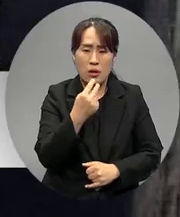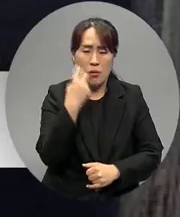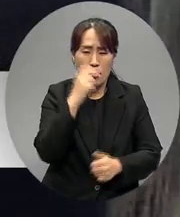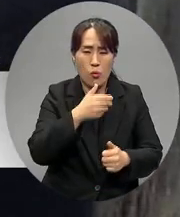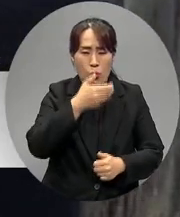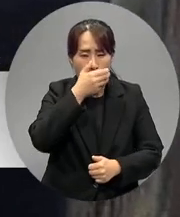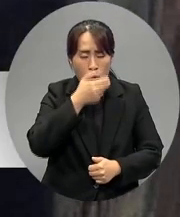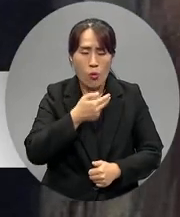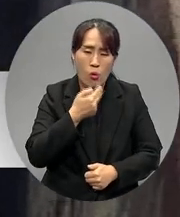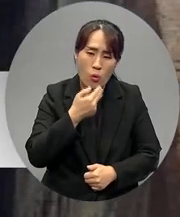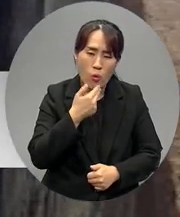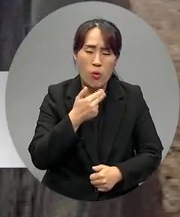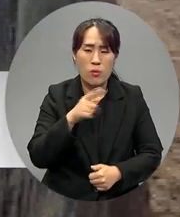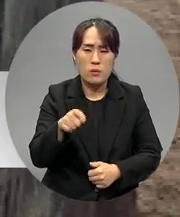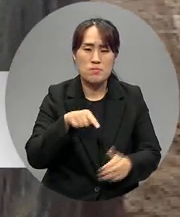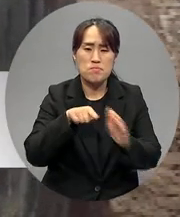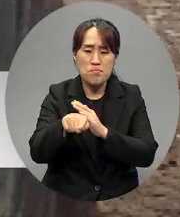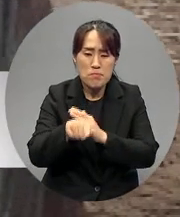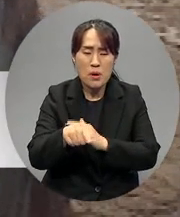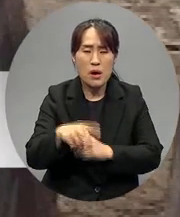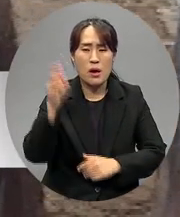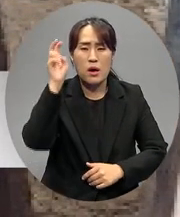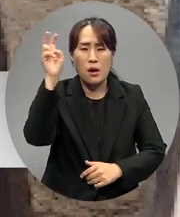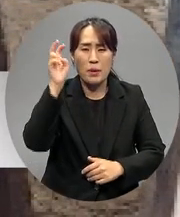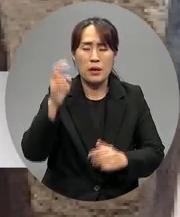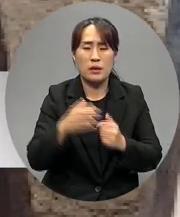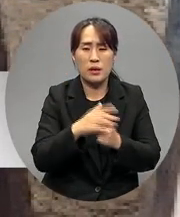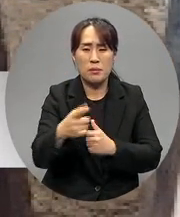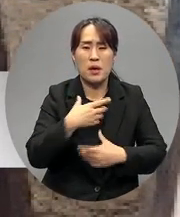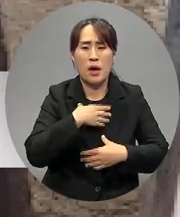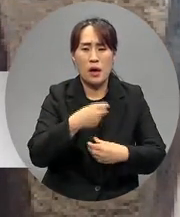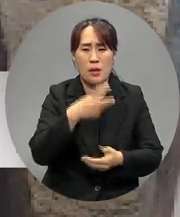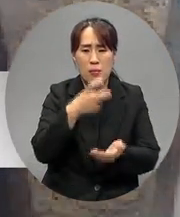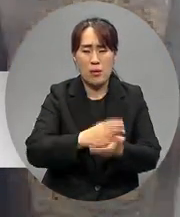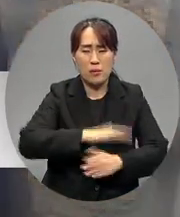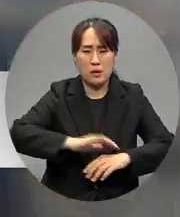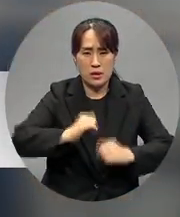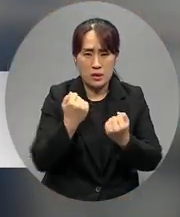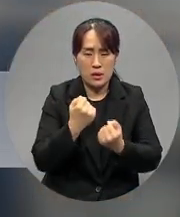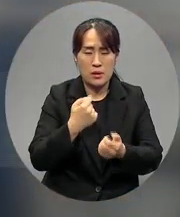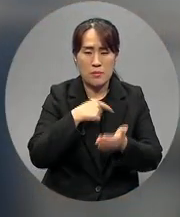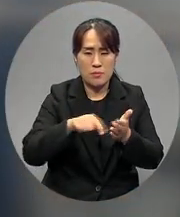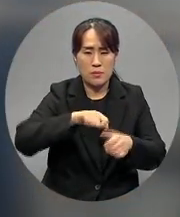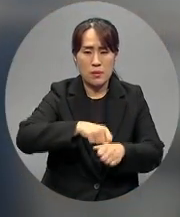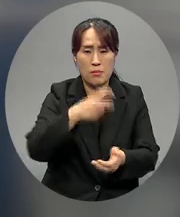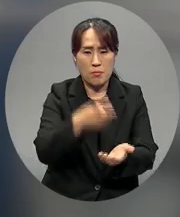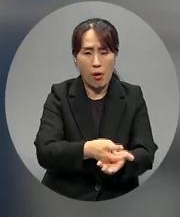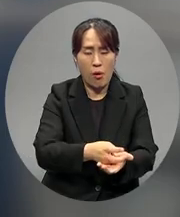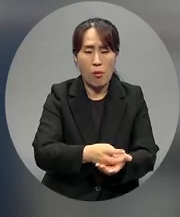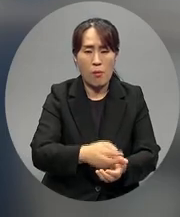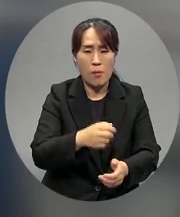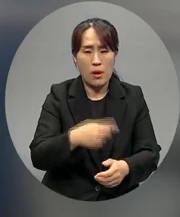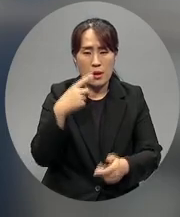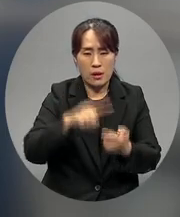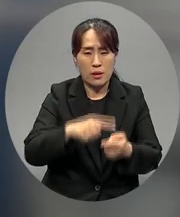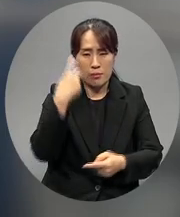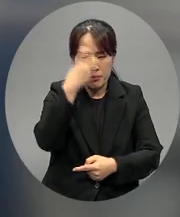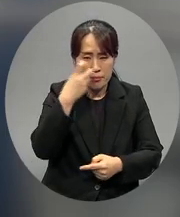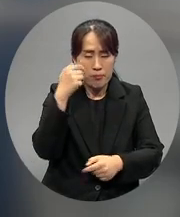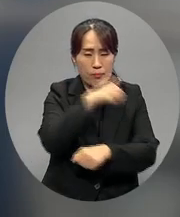보호구를 착용하지 않고 시설에 출입한 것으로 보고 안전수칙 준수와 중대재해 처벌법 여부 등을 검토하고